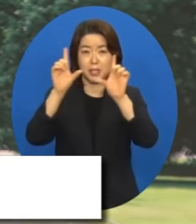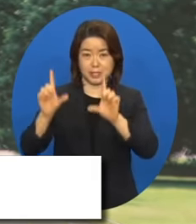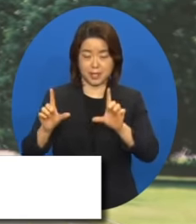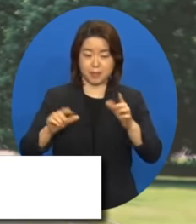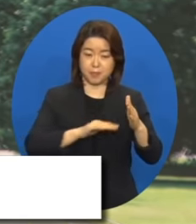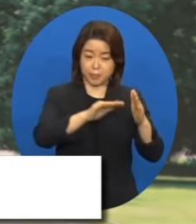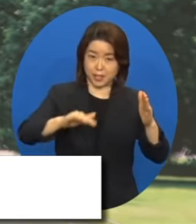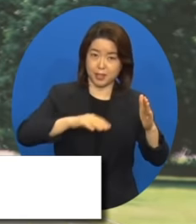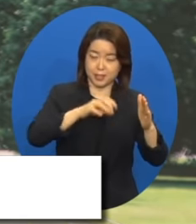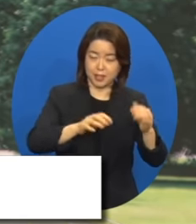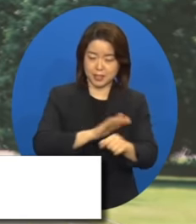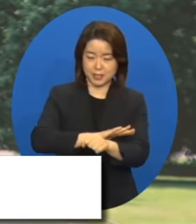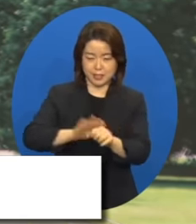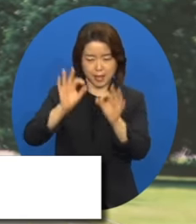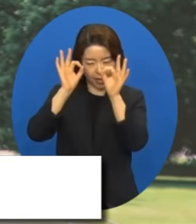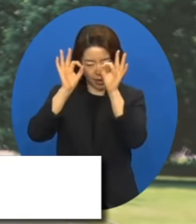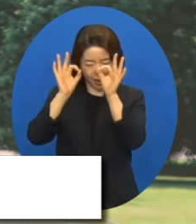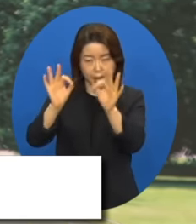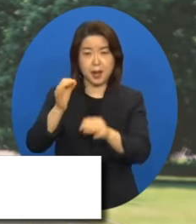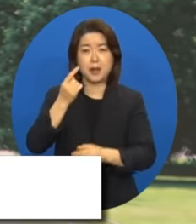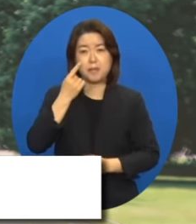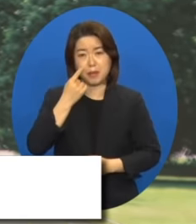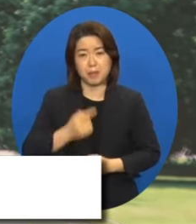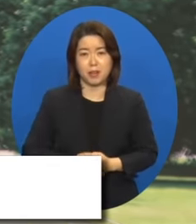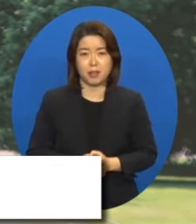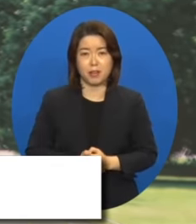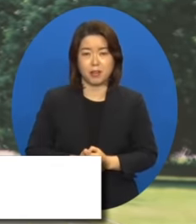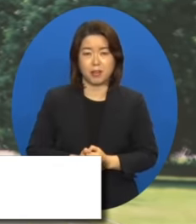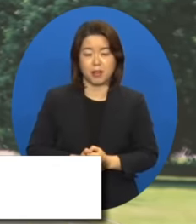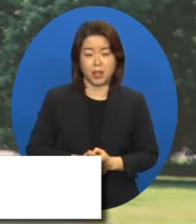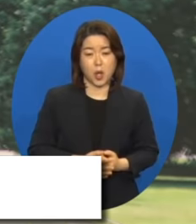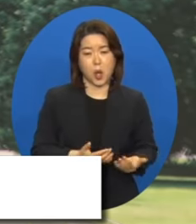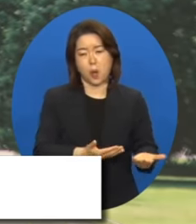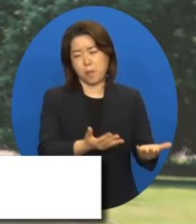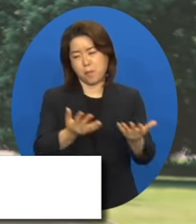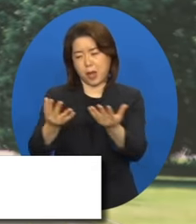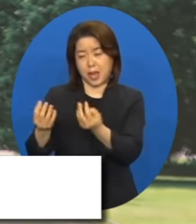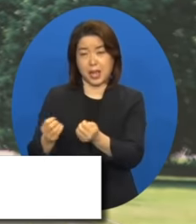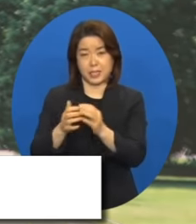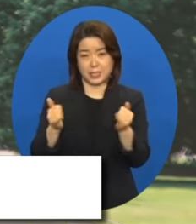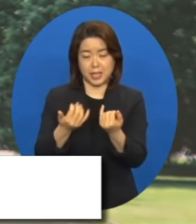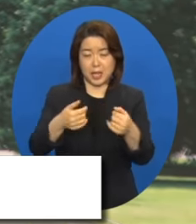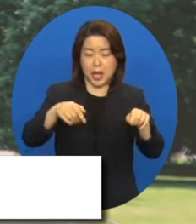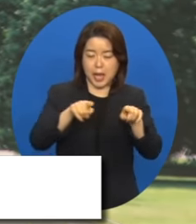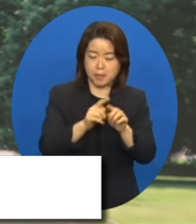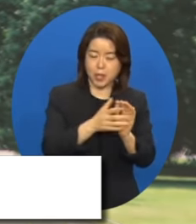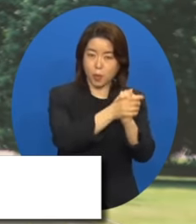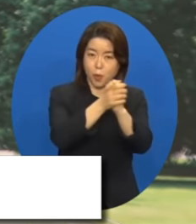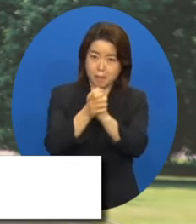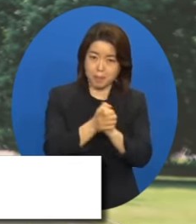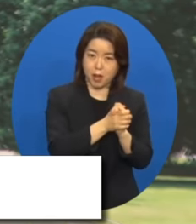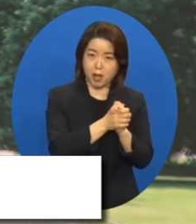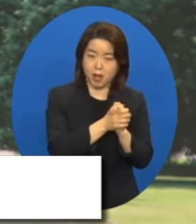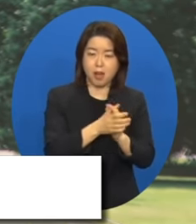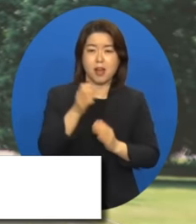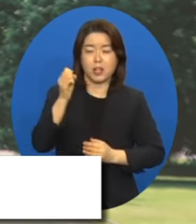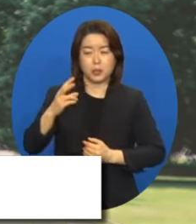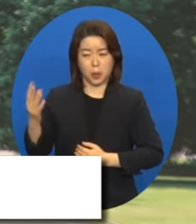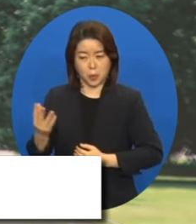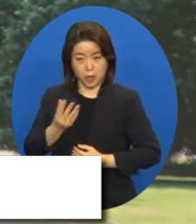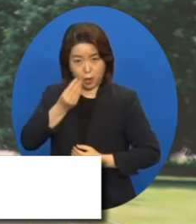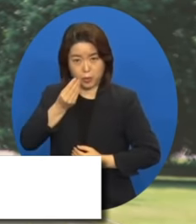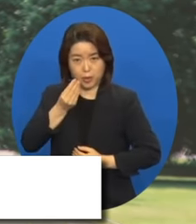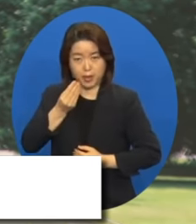가정을 한번 잘 살펴보시기 바랍니다. 모든 사랑과 함께하는 화평함 그리고